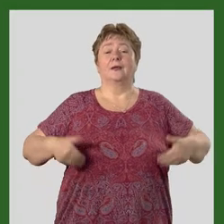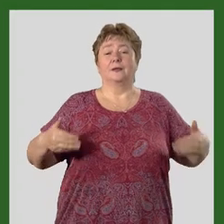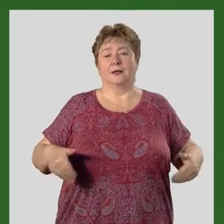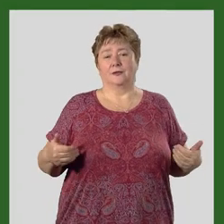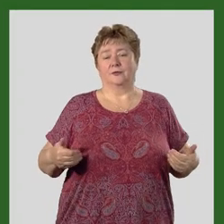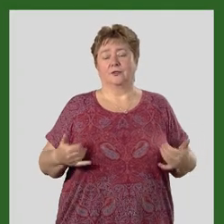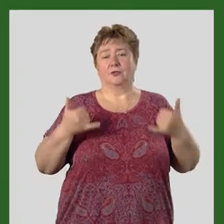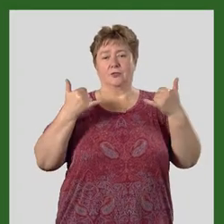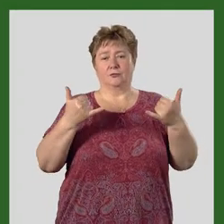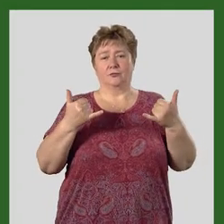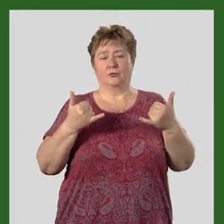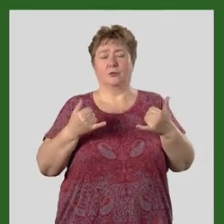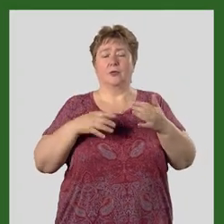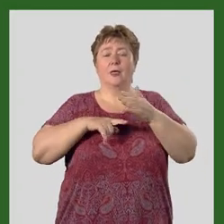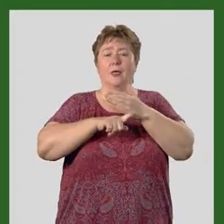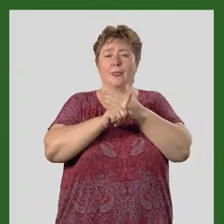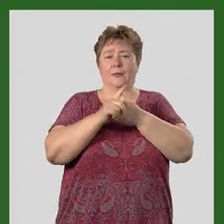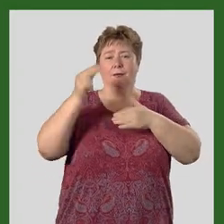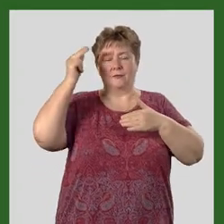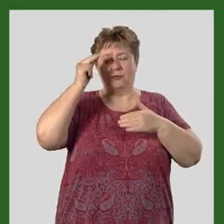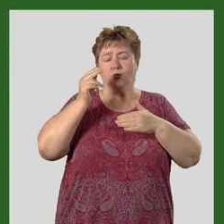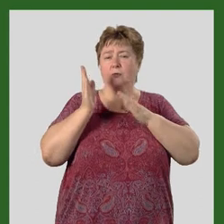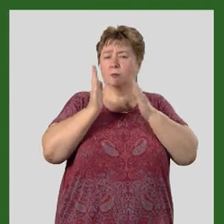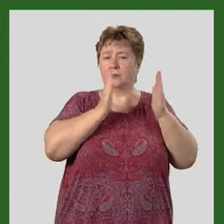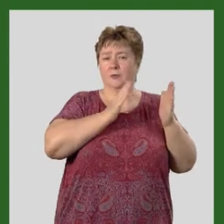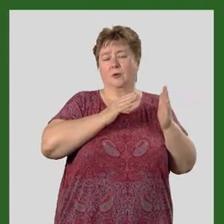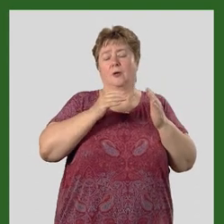Здравствуйте! Сегодня мы начинаем изучение курса